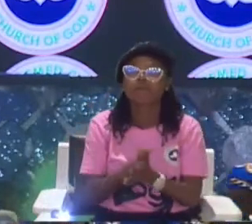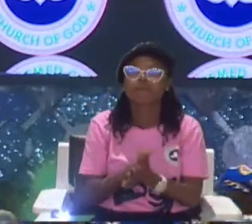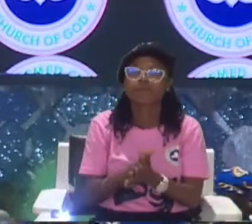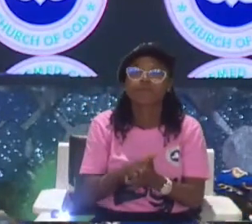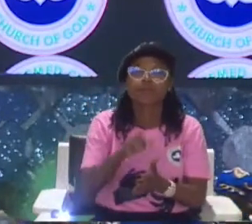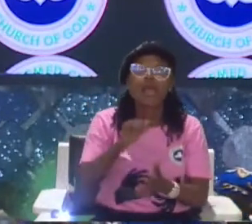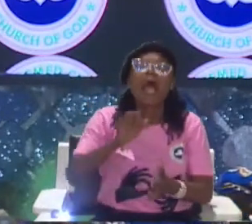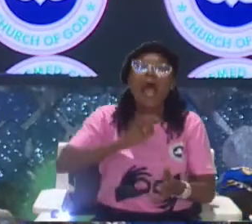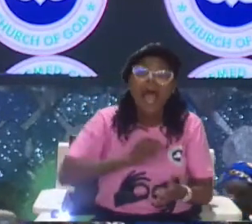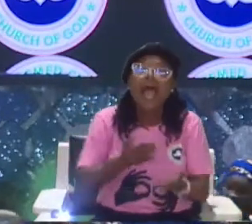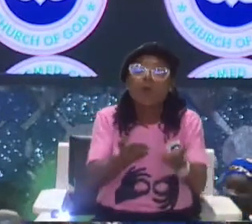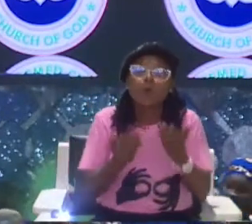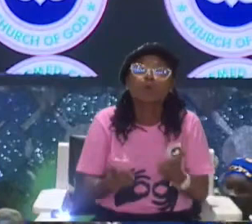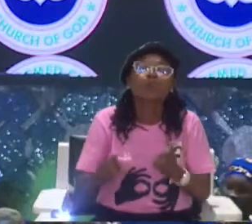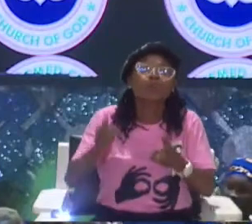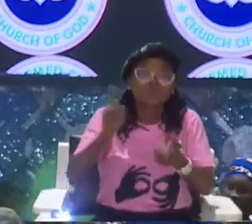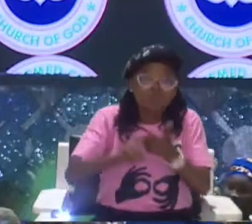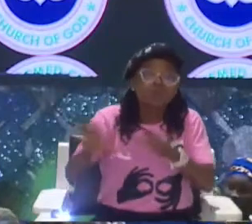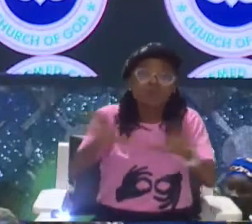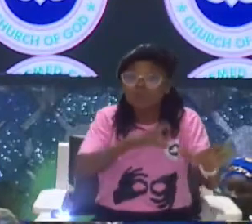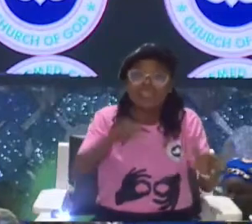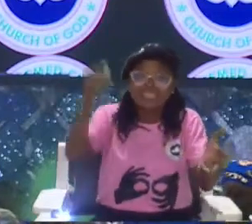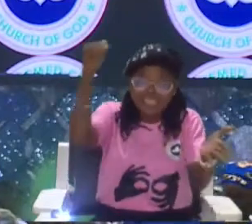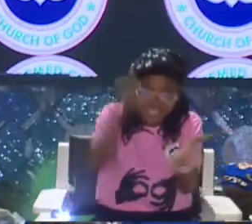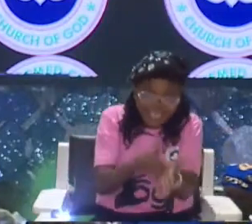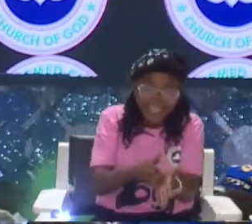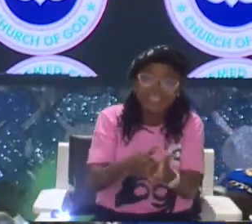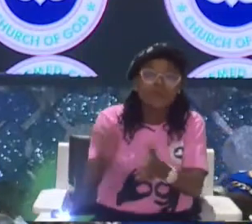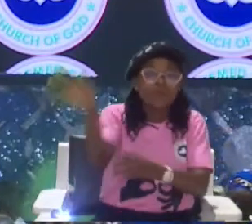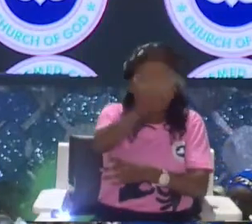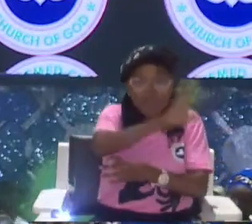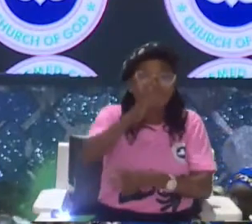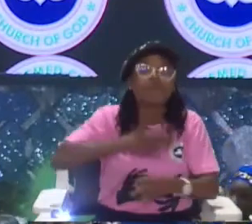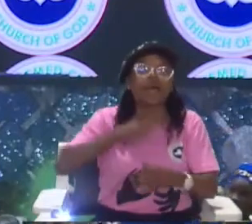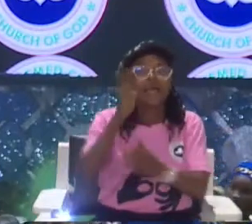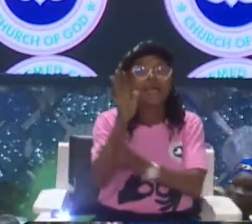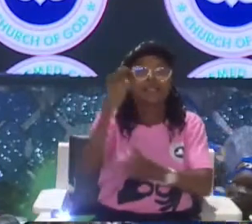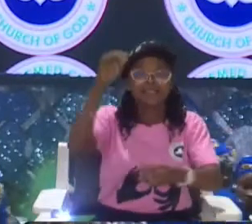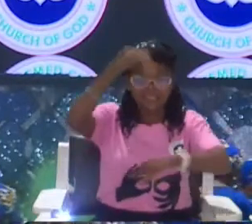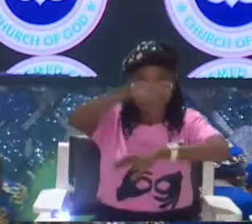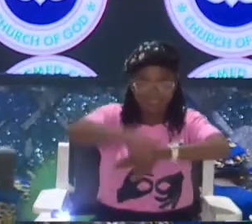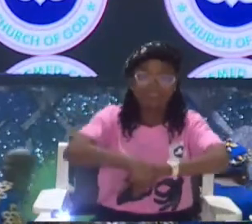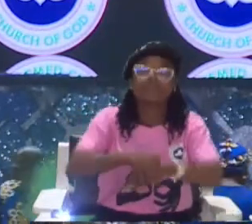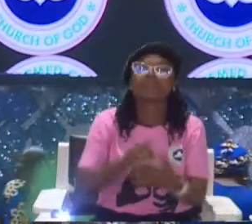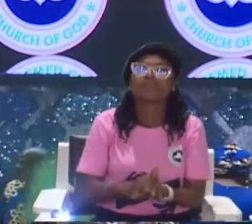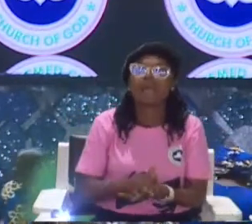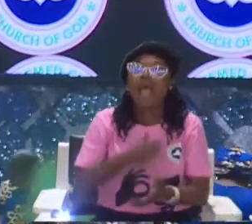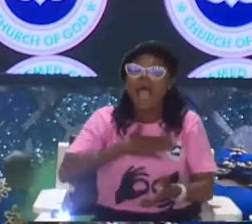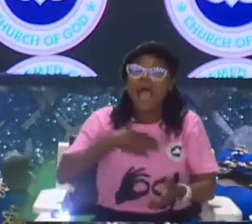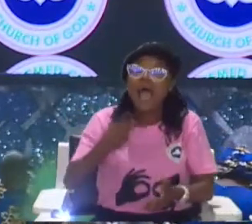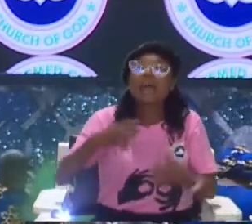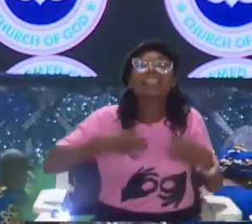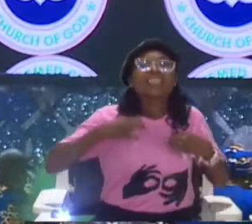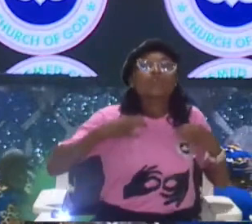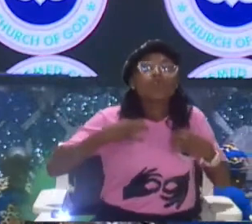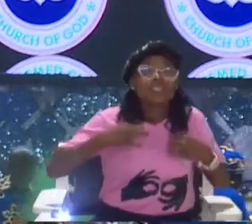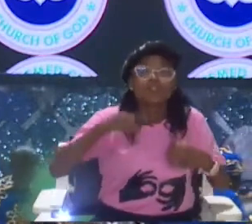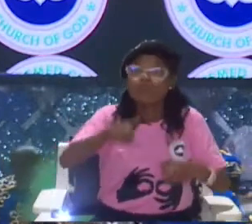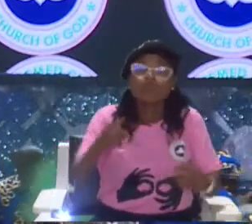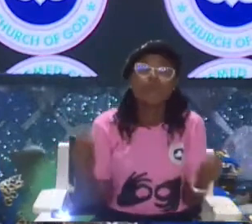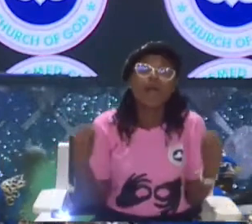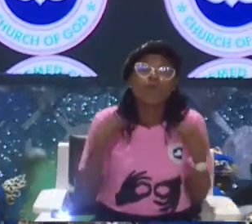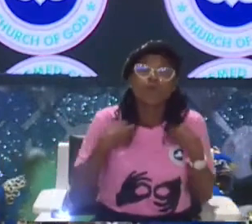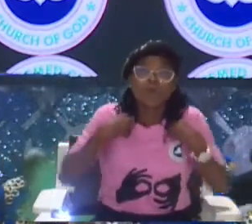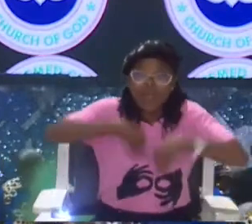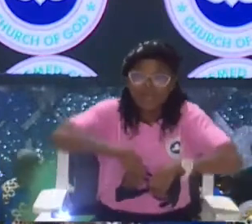wave my hands tonight. Mà á tún wá ju ọwọ́ mi lẹ́kan lálẹ́ yìí. And the dress you are wearing, aṣọ tó sì wọ̀